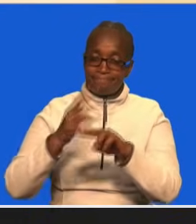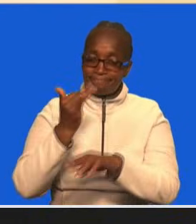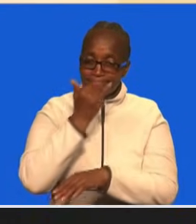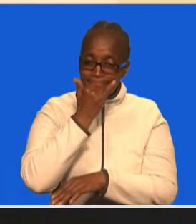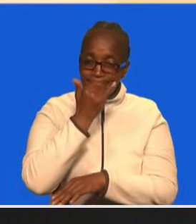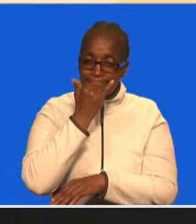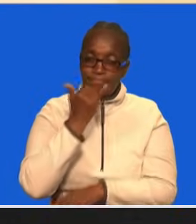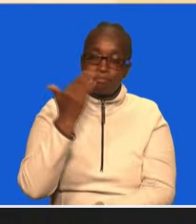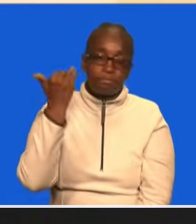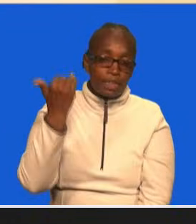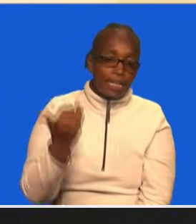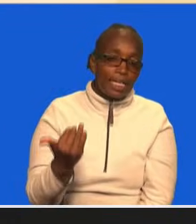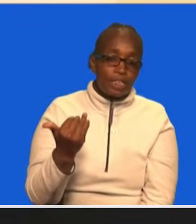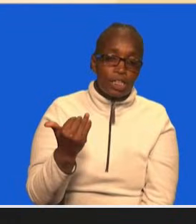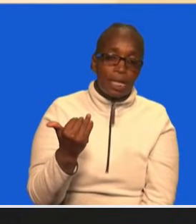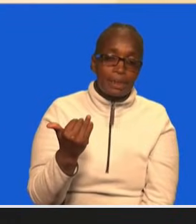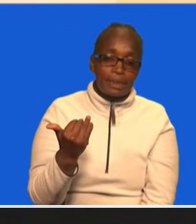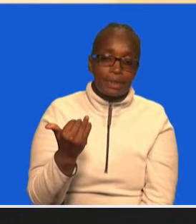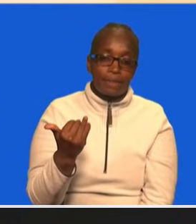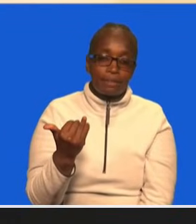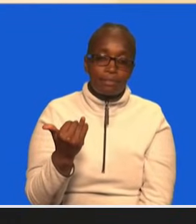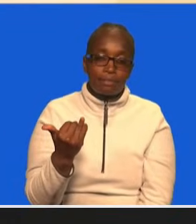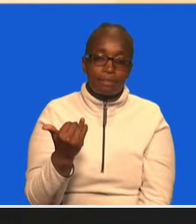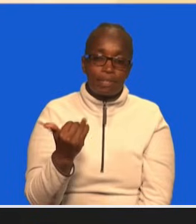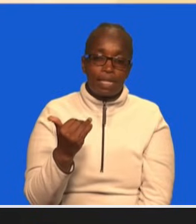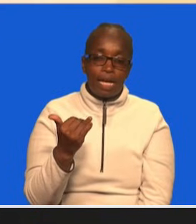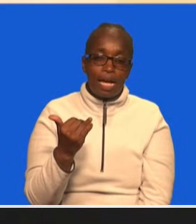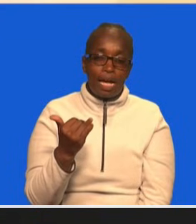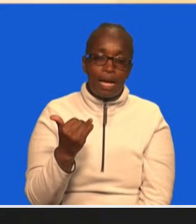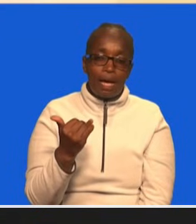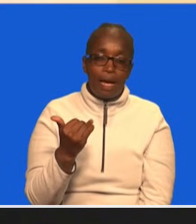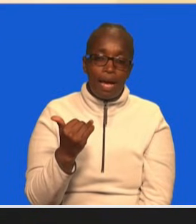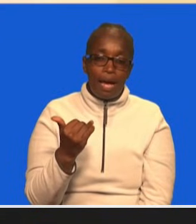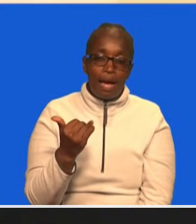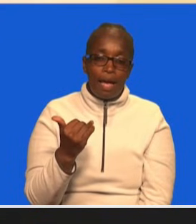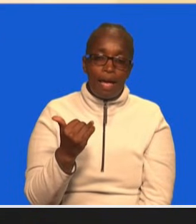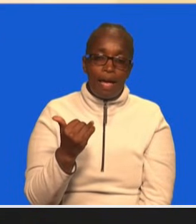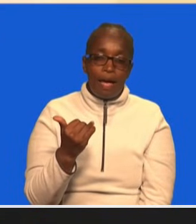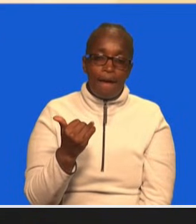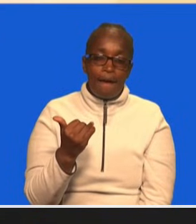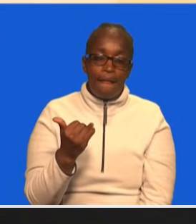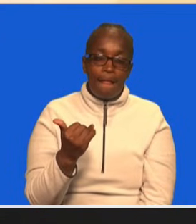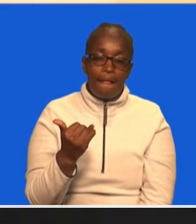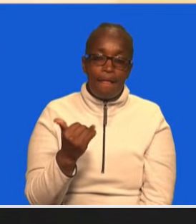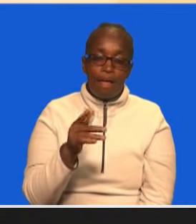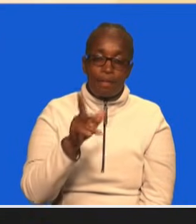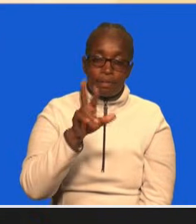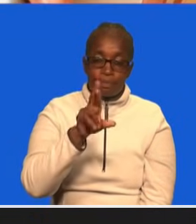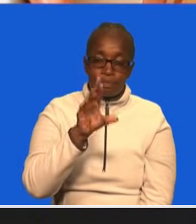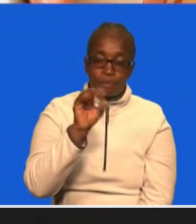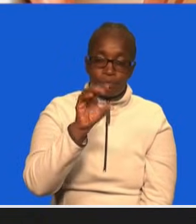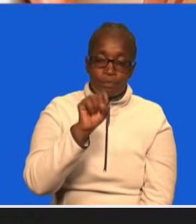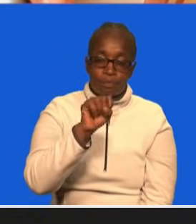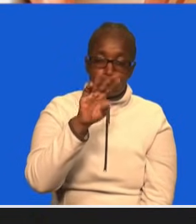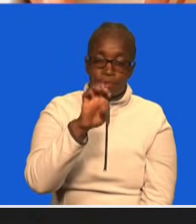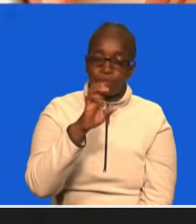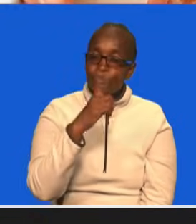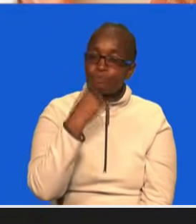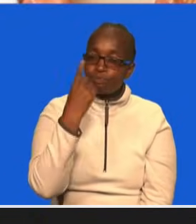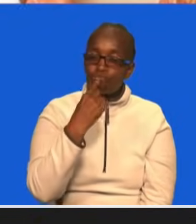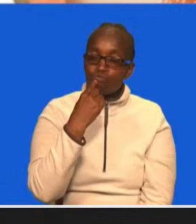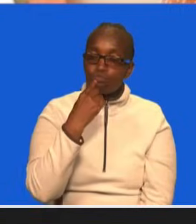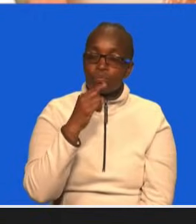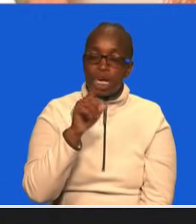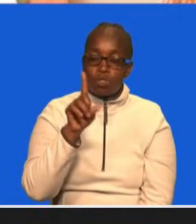chini, kichwa iko juu. Mtoto alikuwa hakuna njia ya kujifungua. Ruth